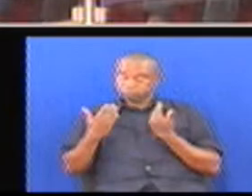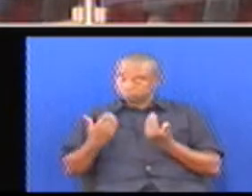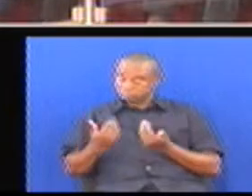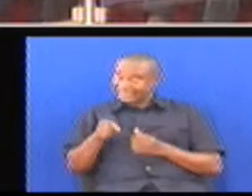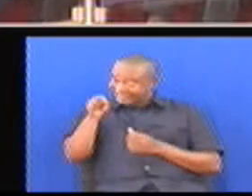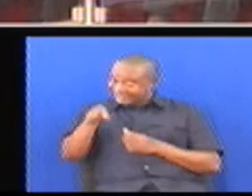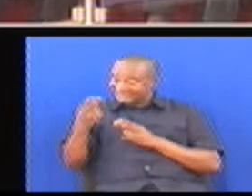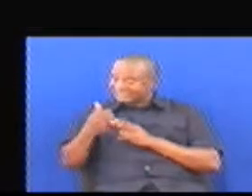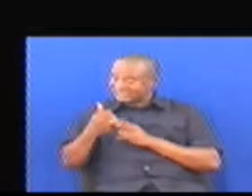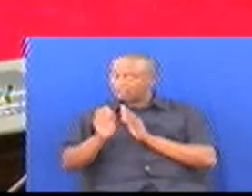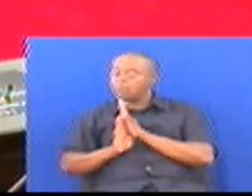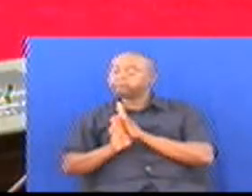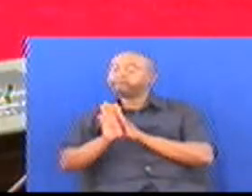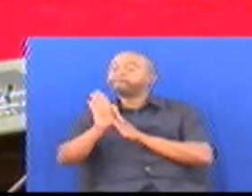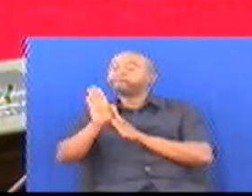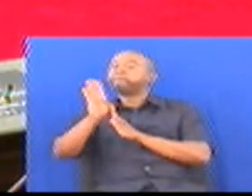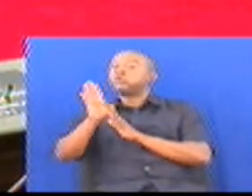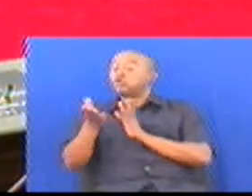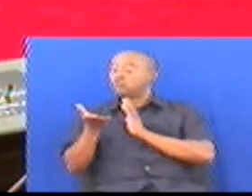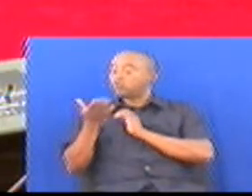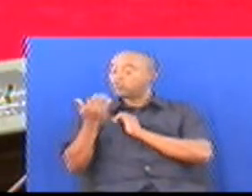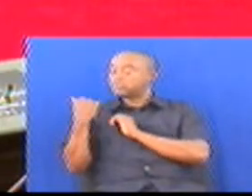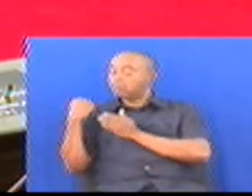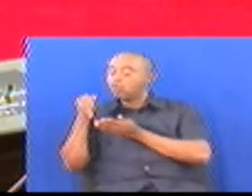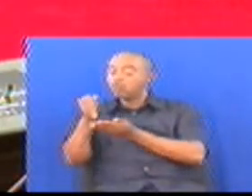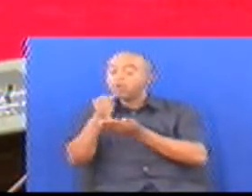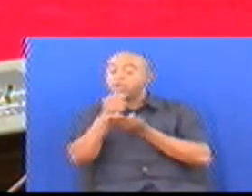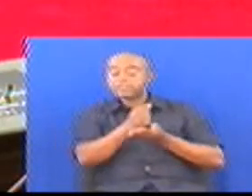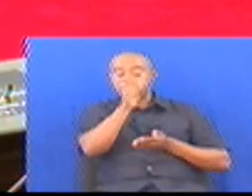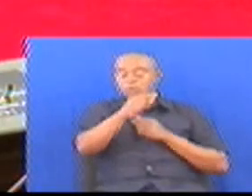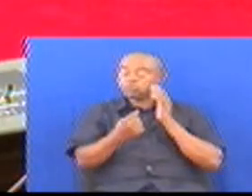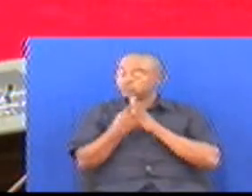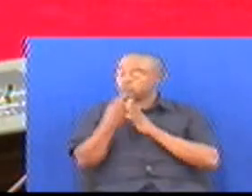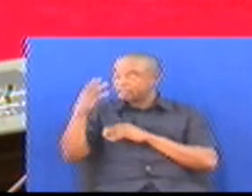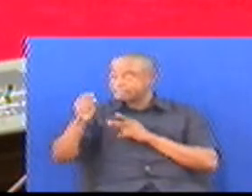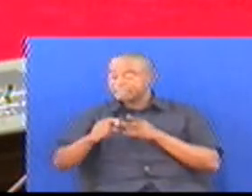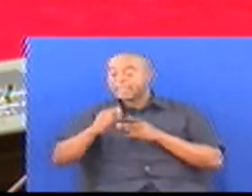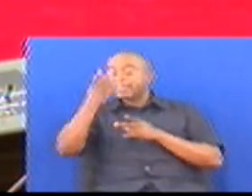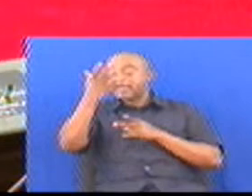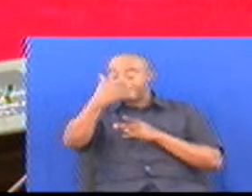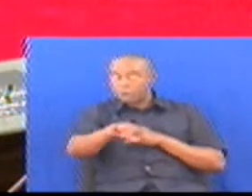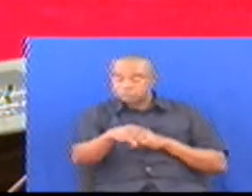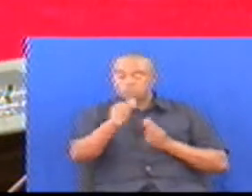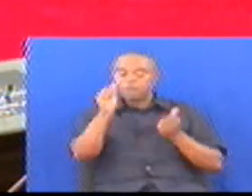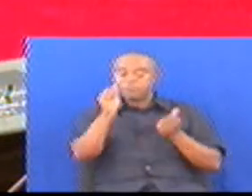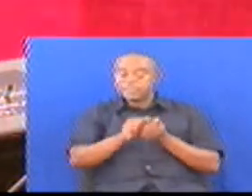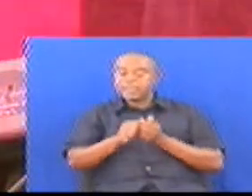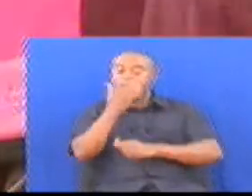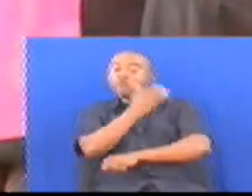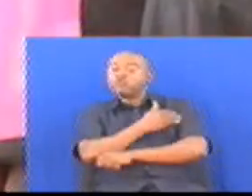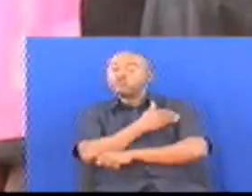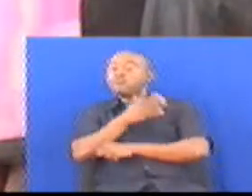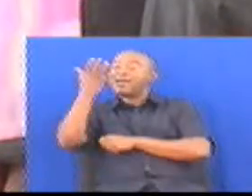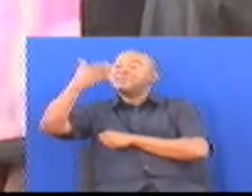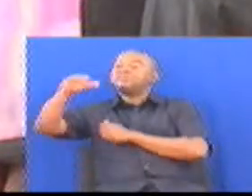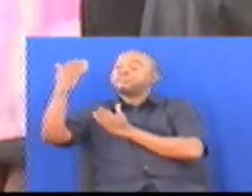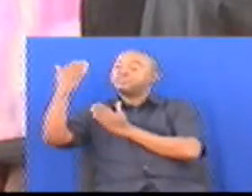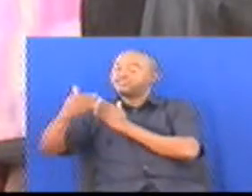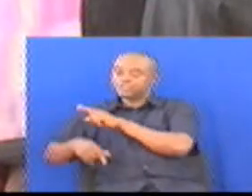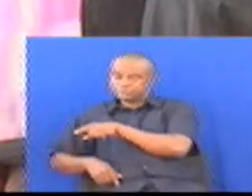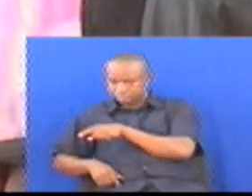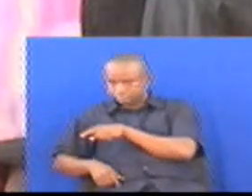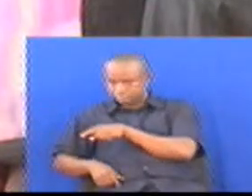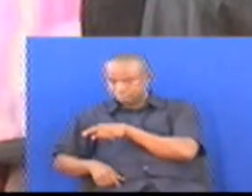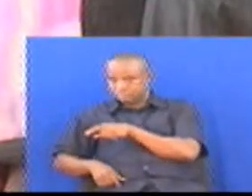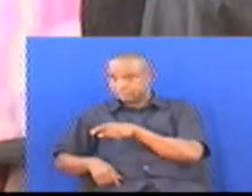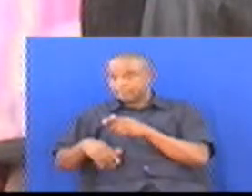hili lilitokana na kuongezeka kwa uwekezaji wa kigeni na mauzo ya bidhaa na huduma nje ya nchi. Aidha, kiwango cha